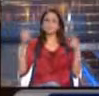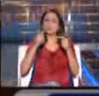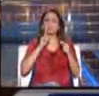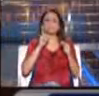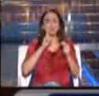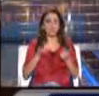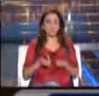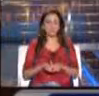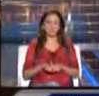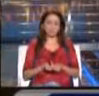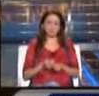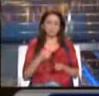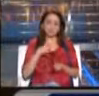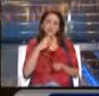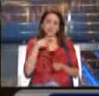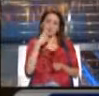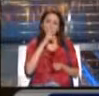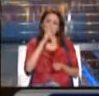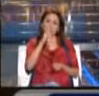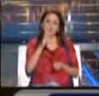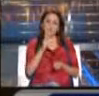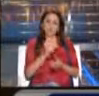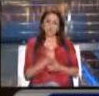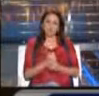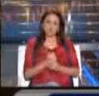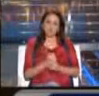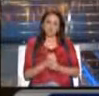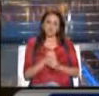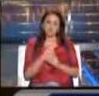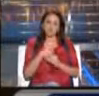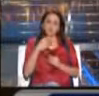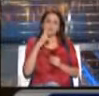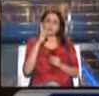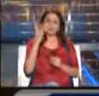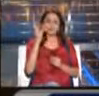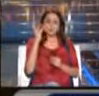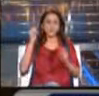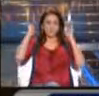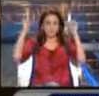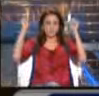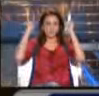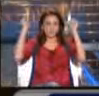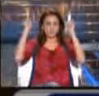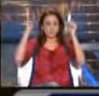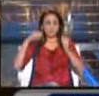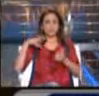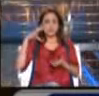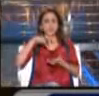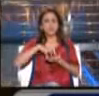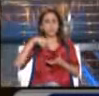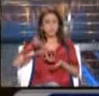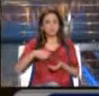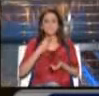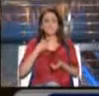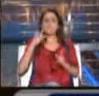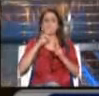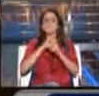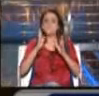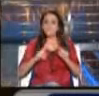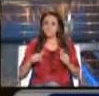انا هقول لك رايي كابتن شادي، يعني انا يعني انا اجزم معك ان شباب الالترا الشباب وطني، وانا كنت لسه بتكلم مع الكابتن احمد شوبير